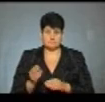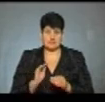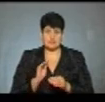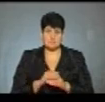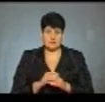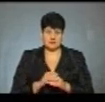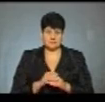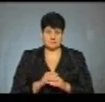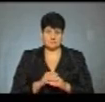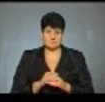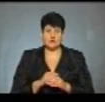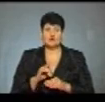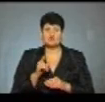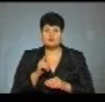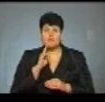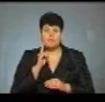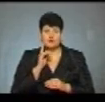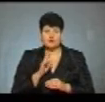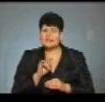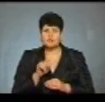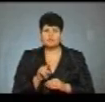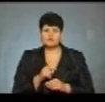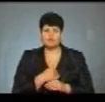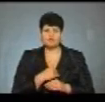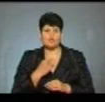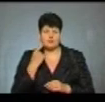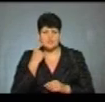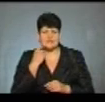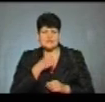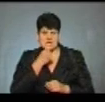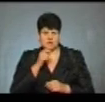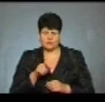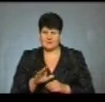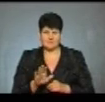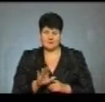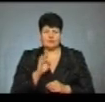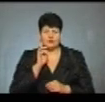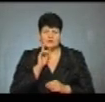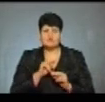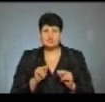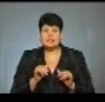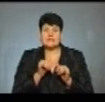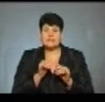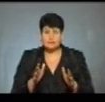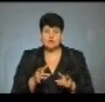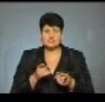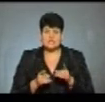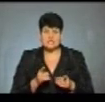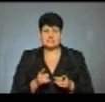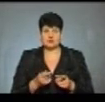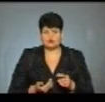надбавки. Чому молодому? Не тому, що хочеться образити старших людей. Ні, тому що молодий вчитель не може дійсно